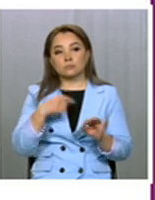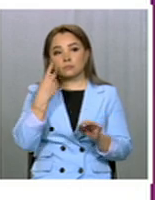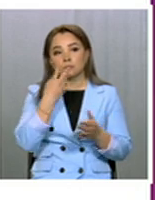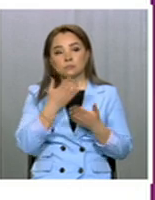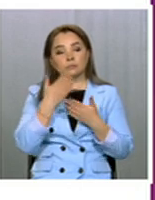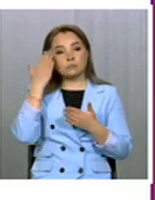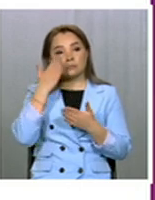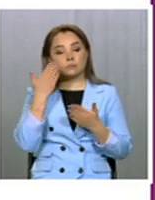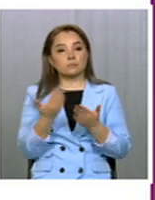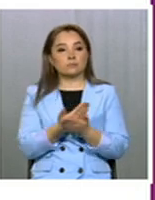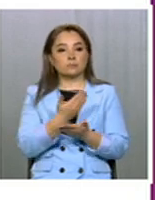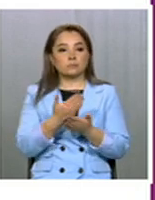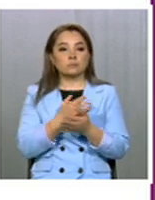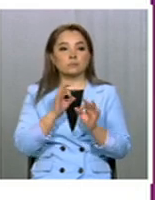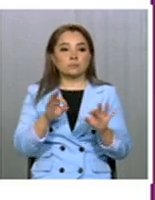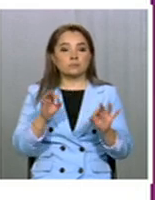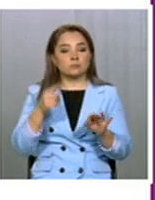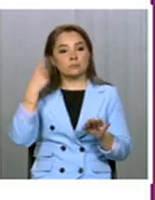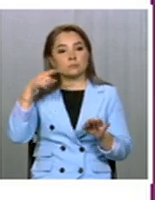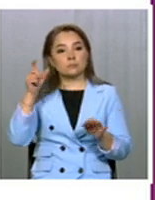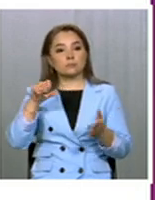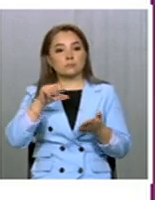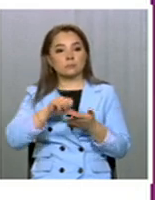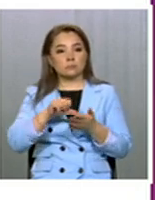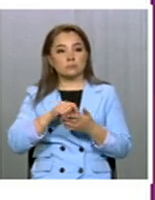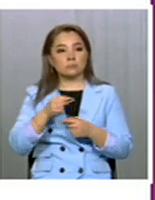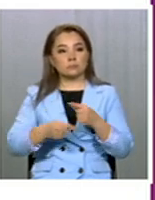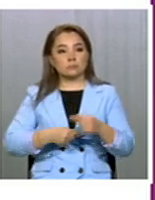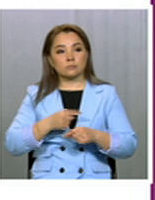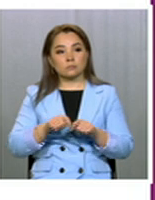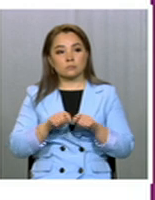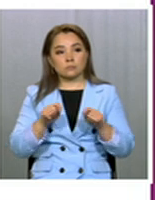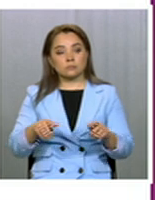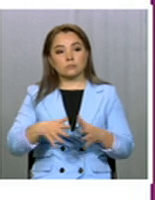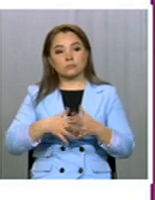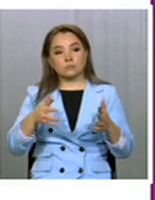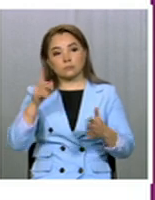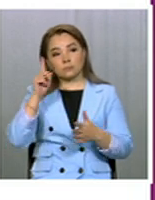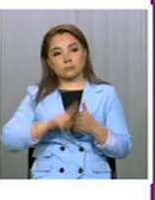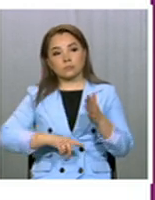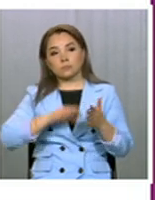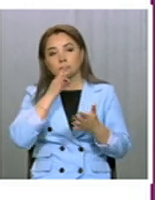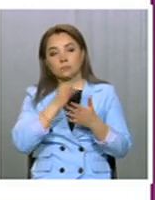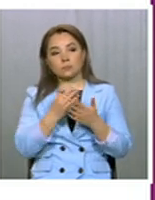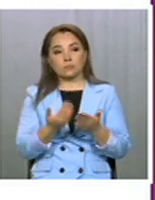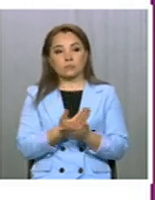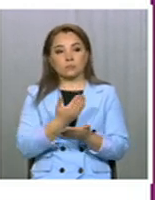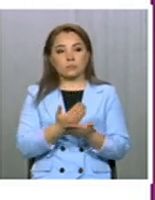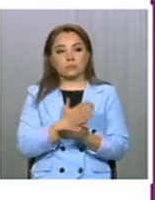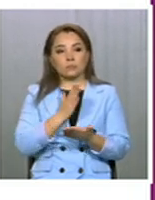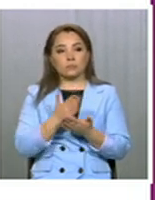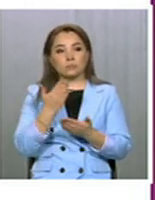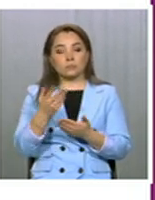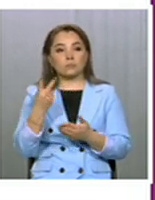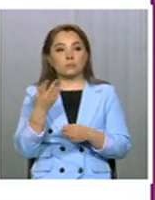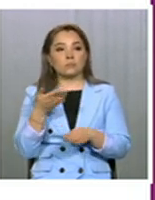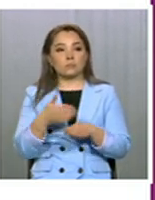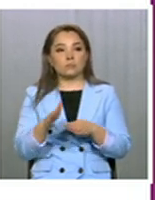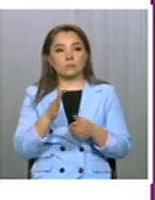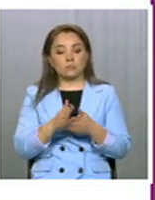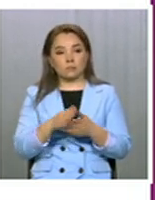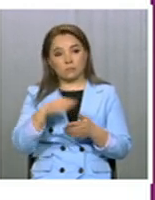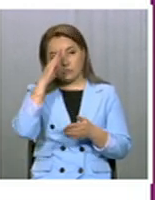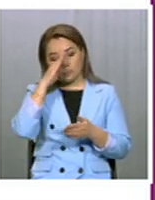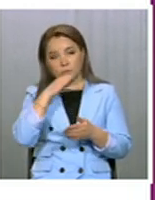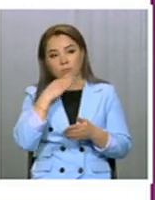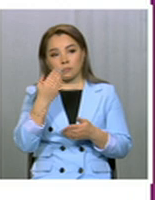пен батырлықты дәріптеуі, ел болашағына зор сенім білдіруі берілген екен. Екінші бөлім әке